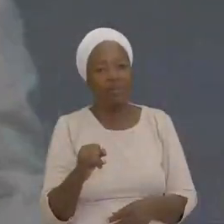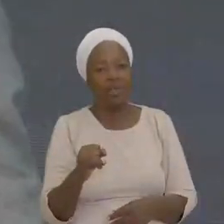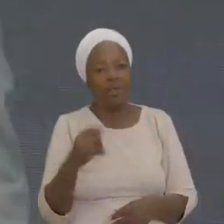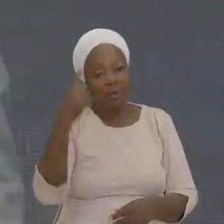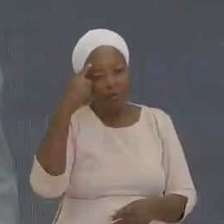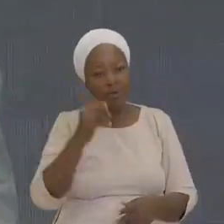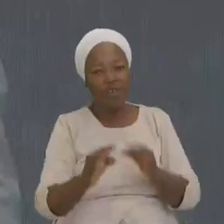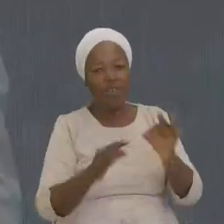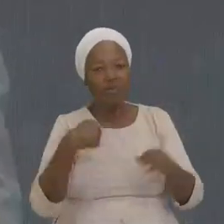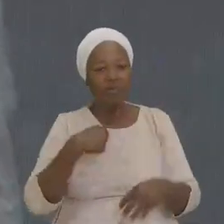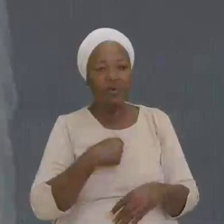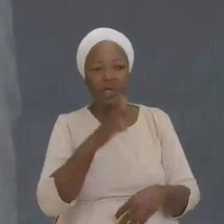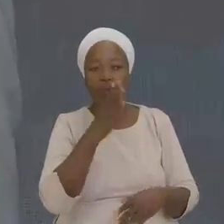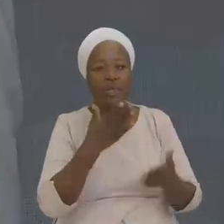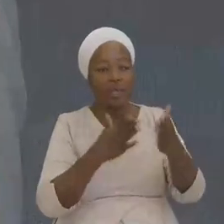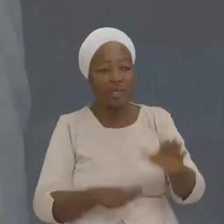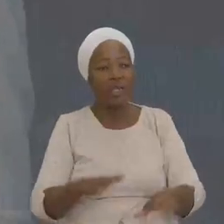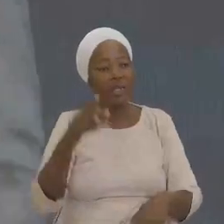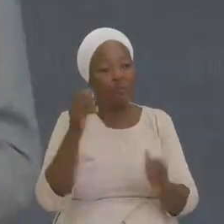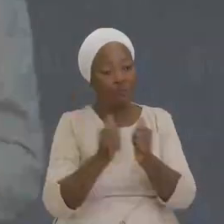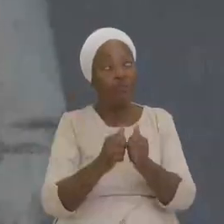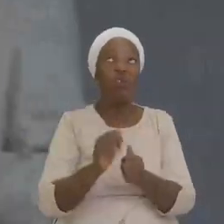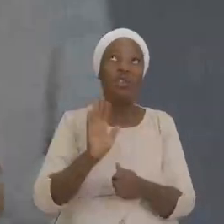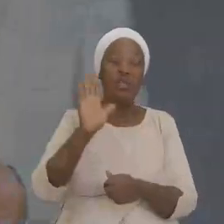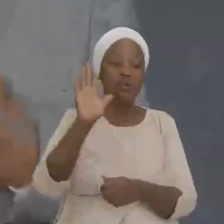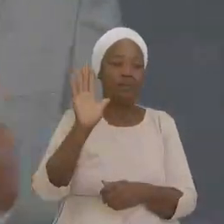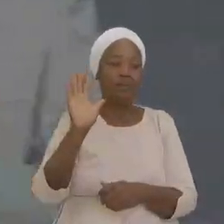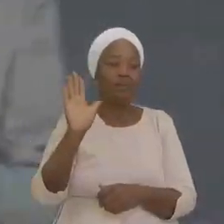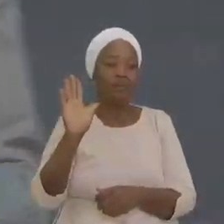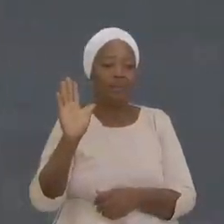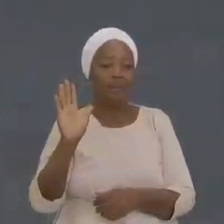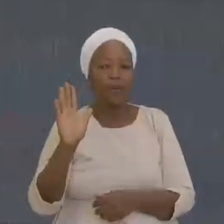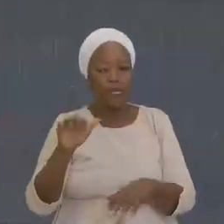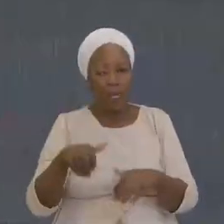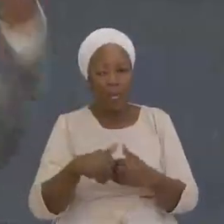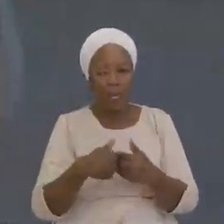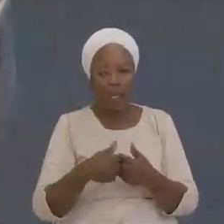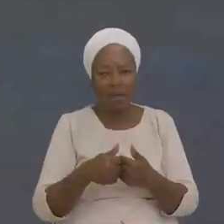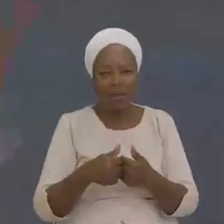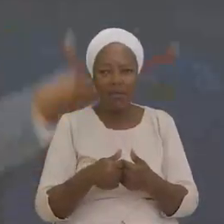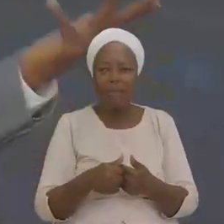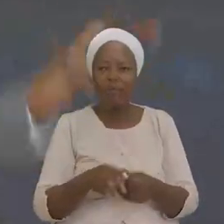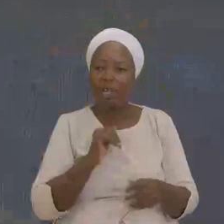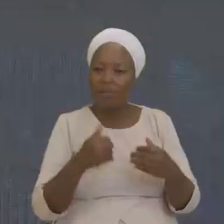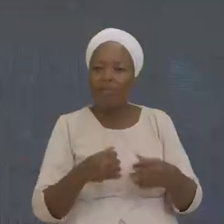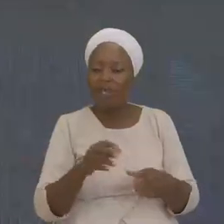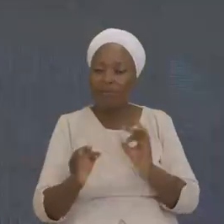C'est une parole certaine. Si nous sommes morts avec lui,